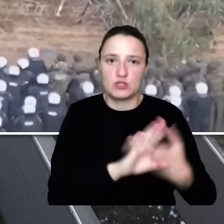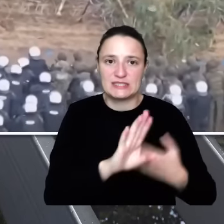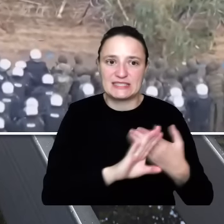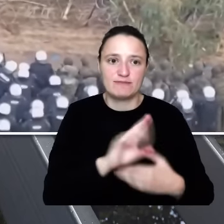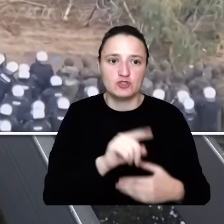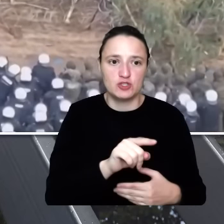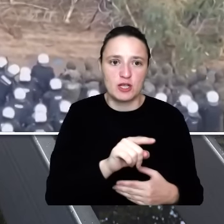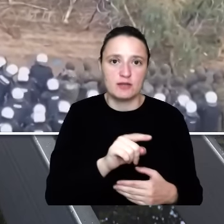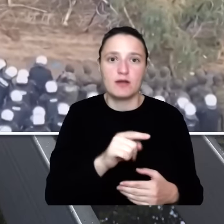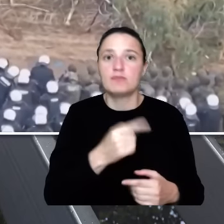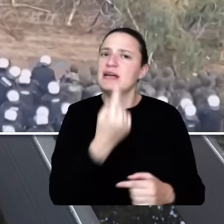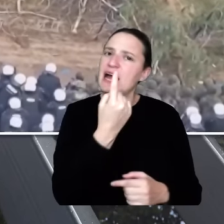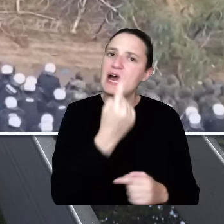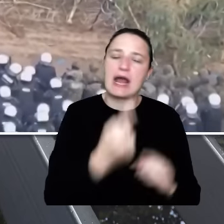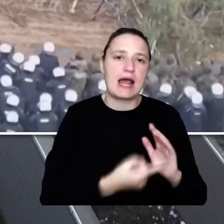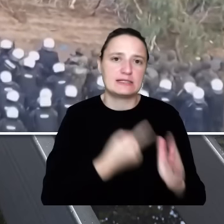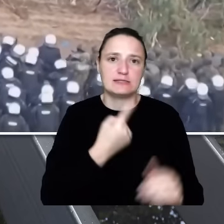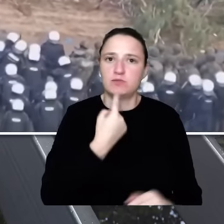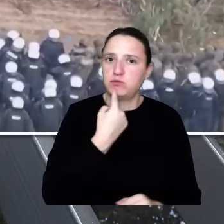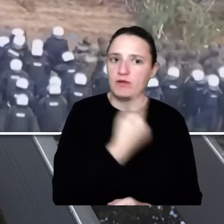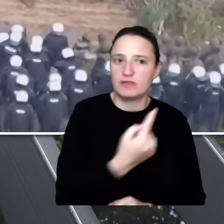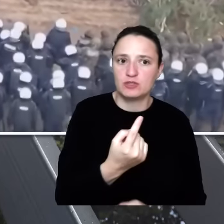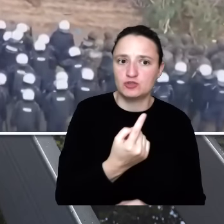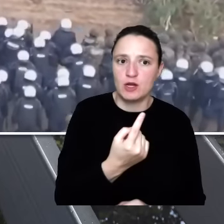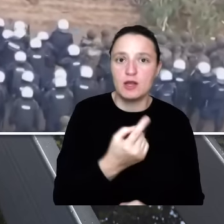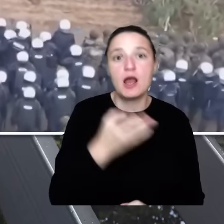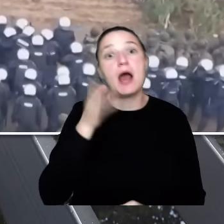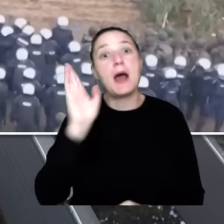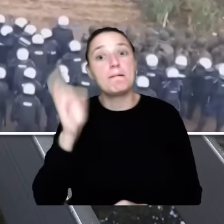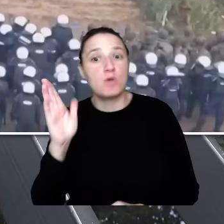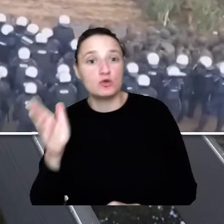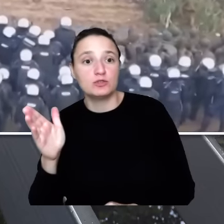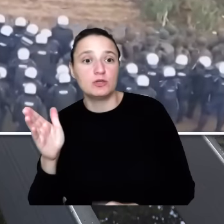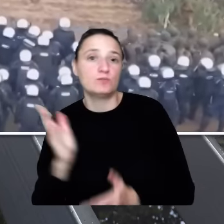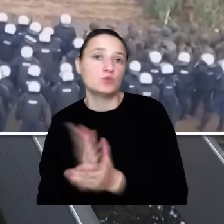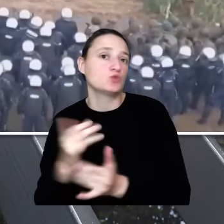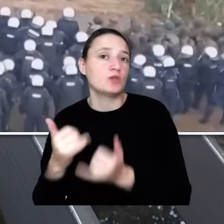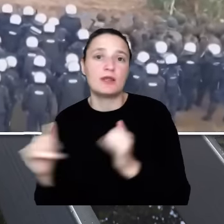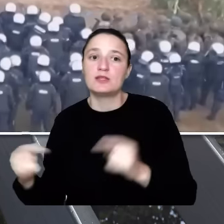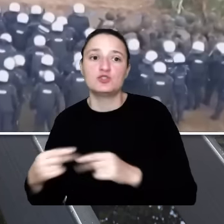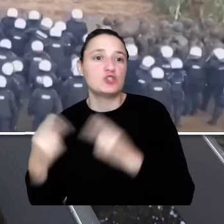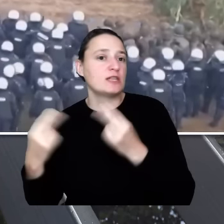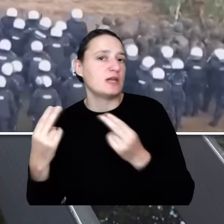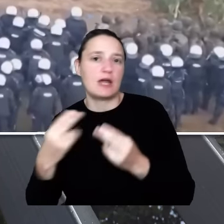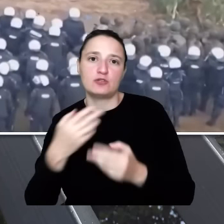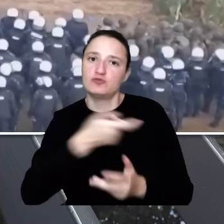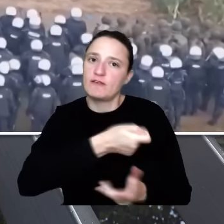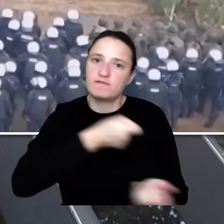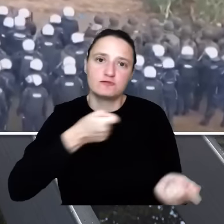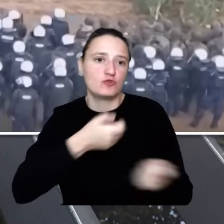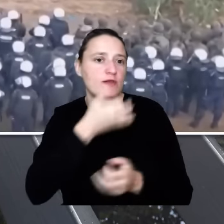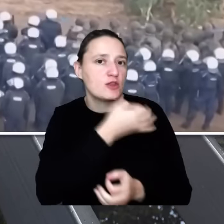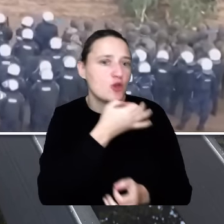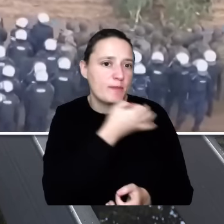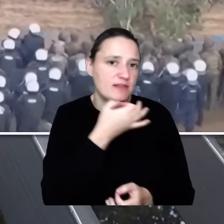aroganckiej wypowiedzi, a potem już inni dziennikarze nie ciągnęli tego. Czyli krótko